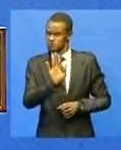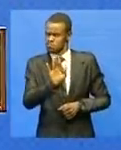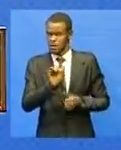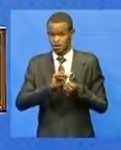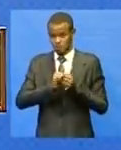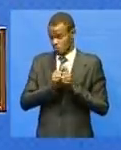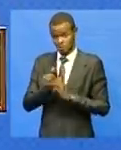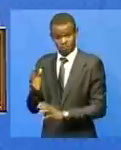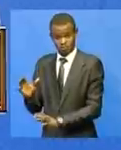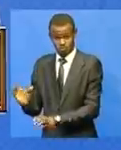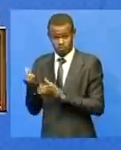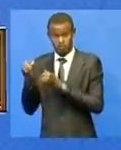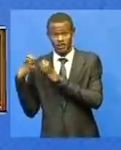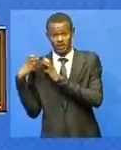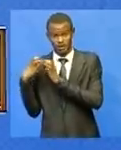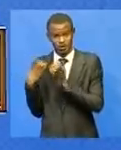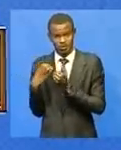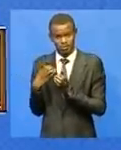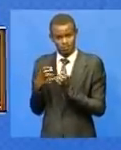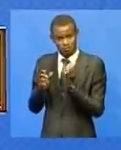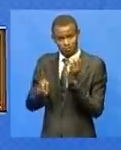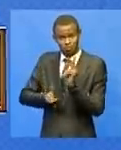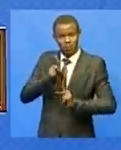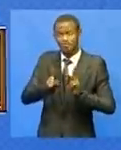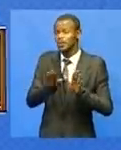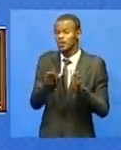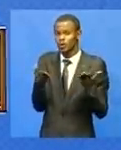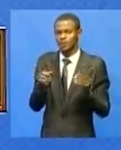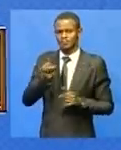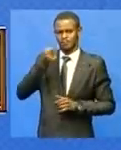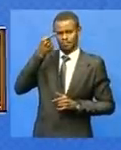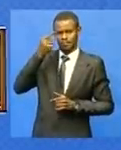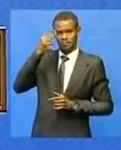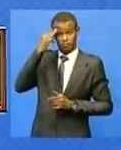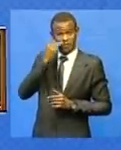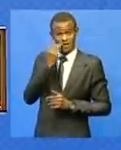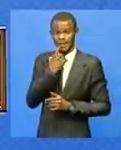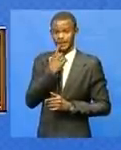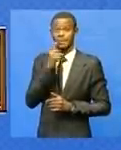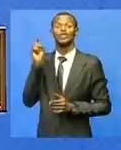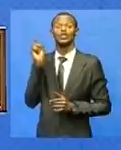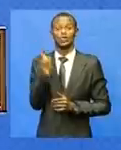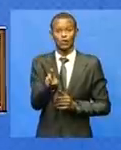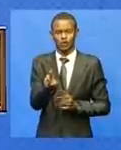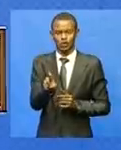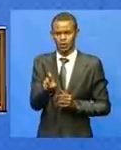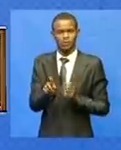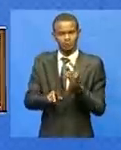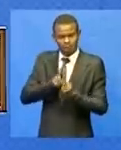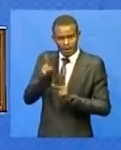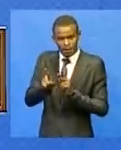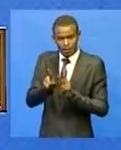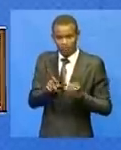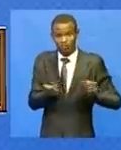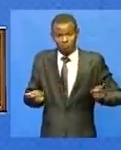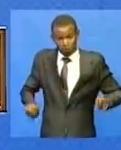a relevé la poursuite et l'intensification du déploiement de l'aide humanitaire suivant le site des déplacés en collaboration